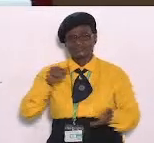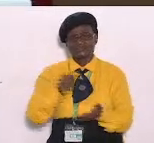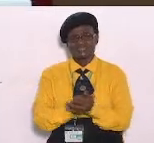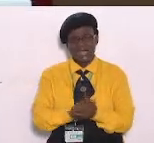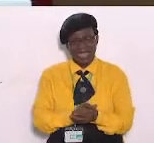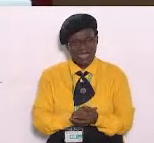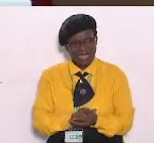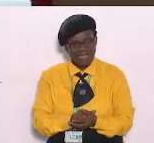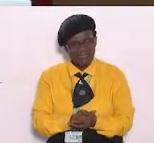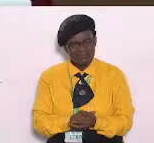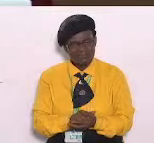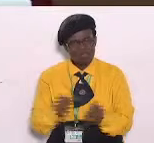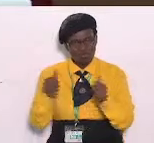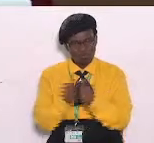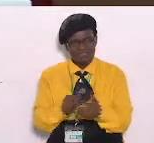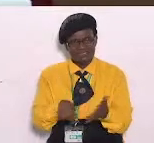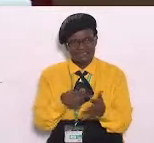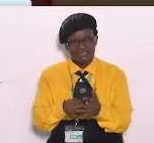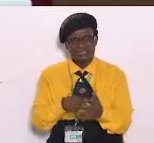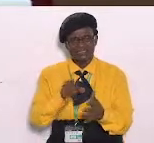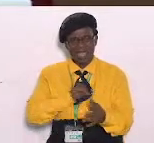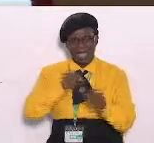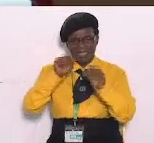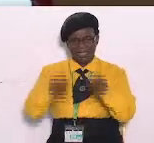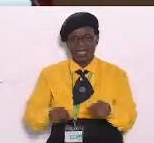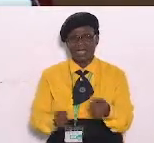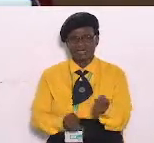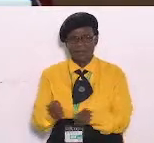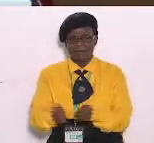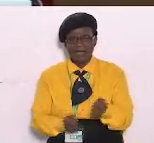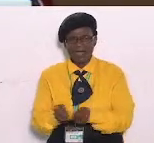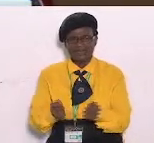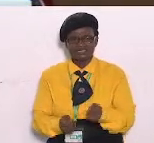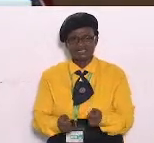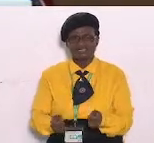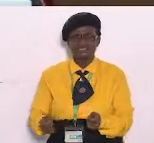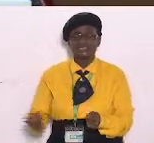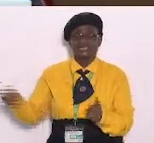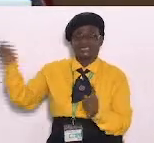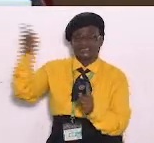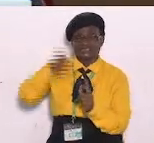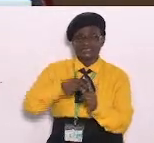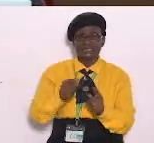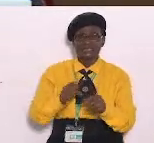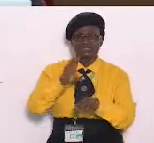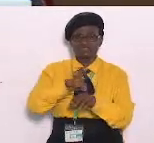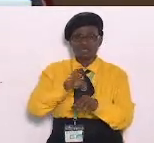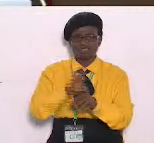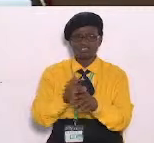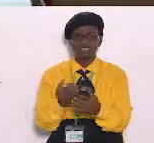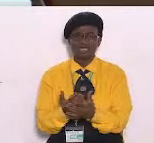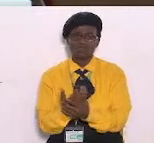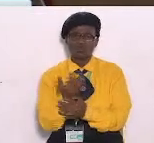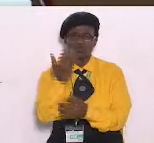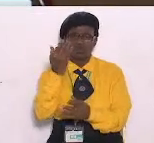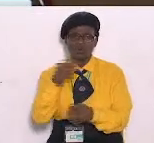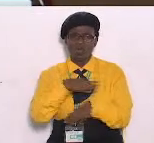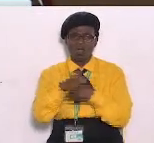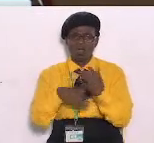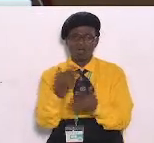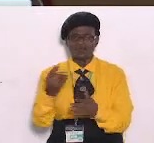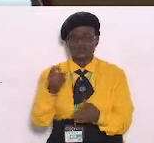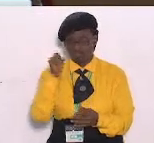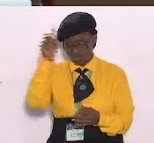content que avec ceci je peux je peux investi cela pour la